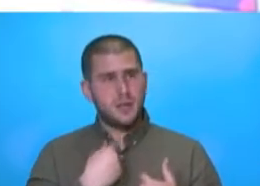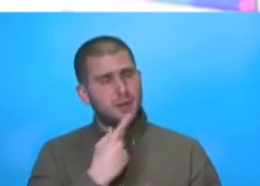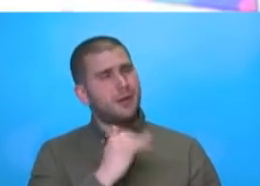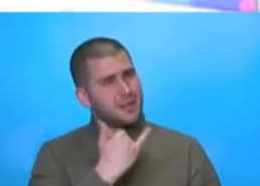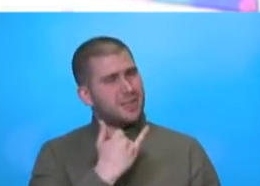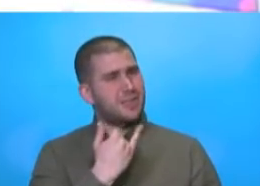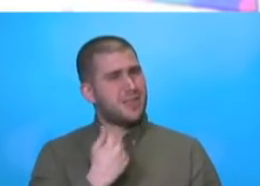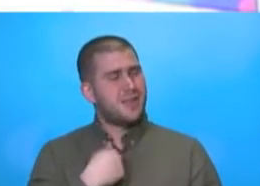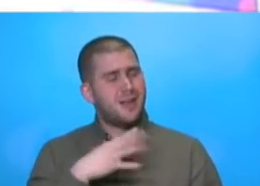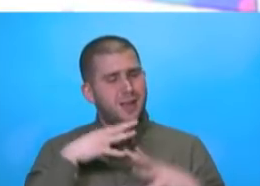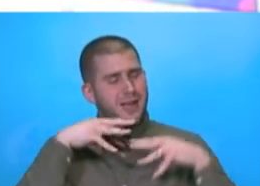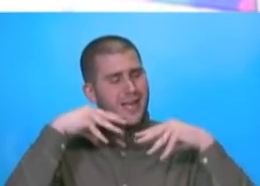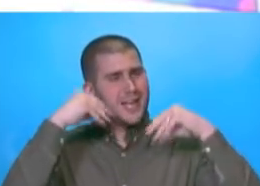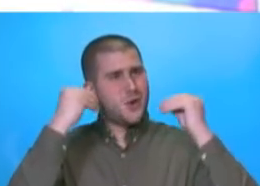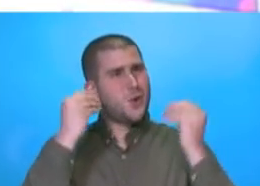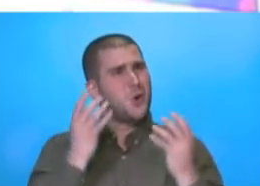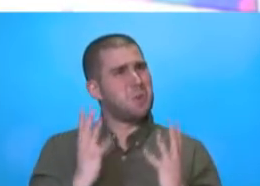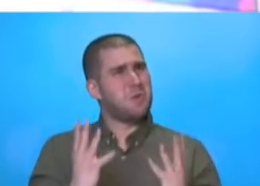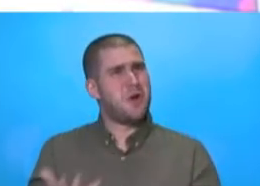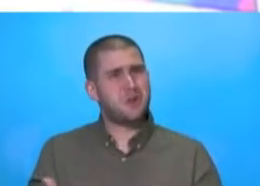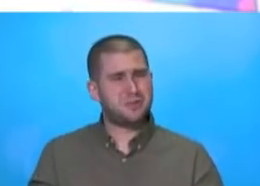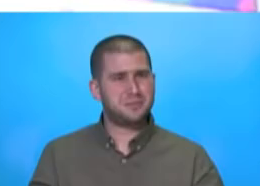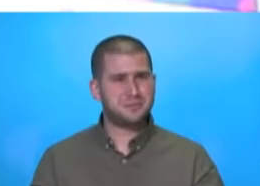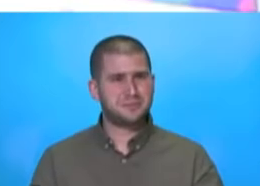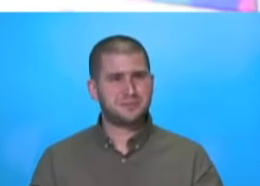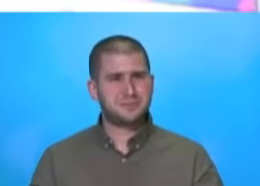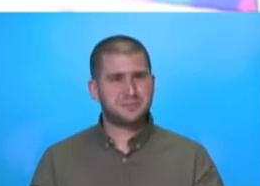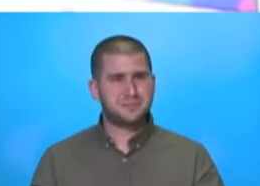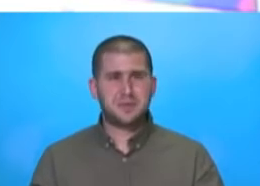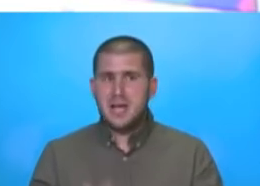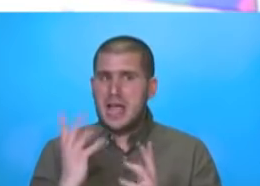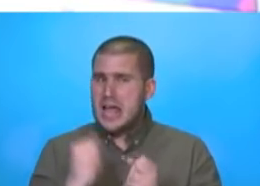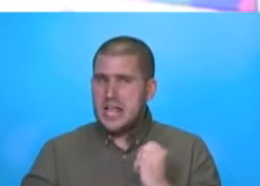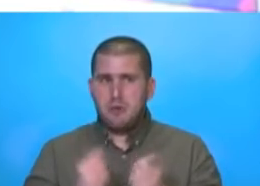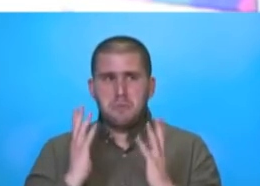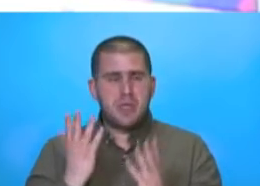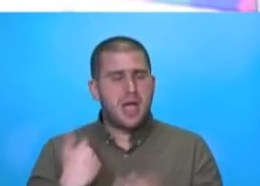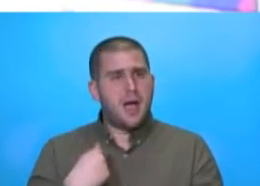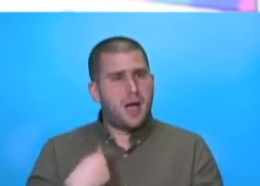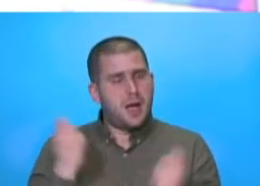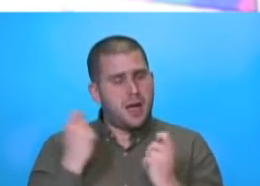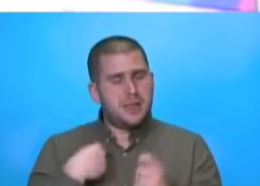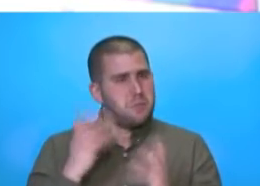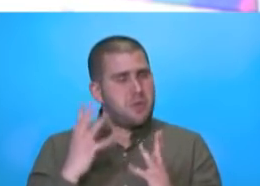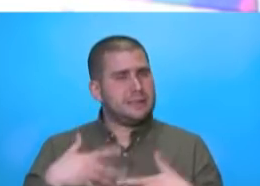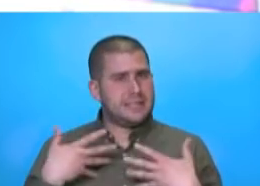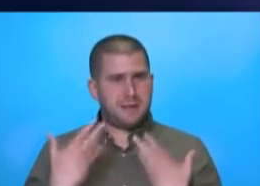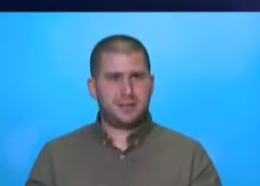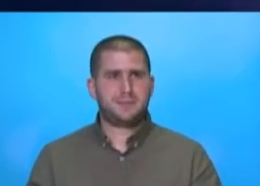כן, והיה לך חיוך, כאילו... כל מה שהיה לך קשה, היה לך, וואו, אני כל כך